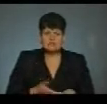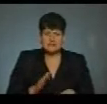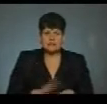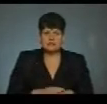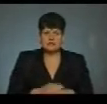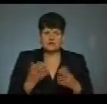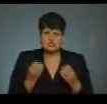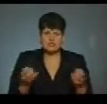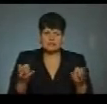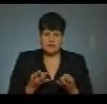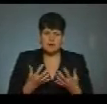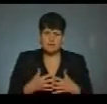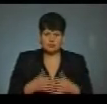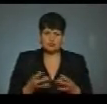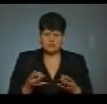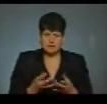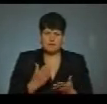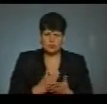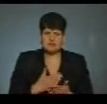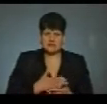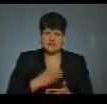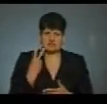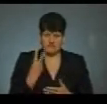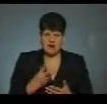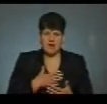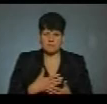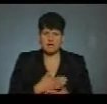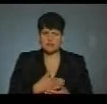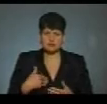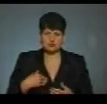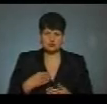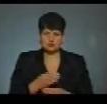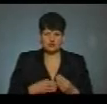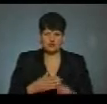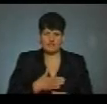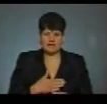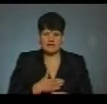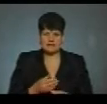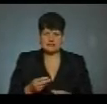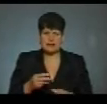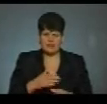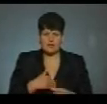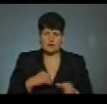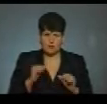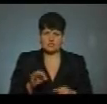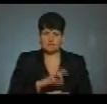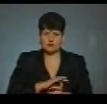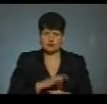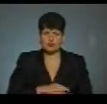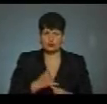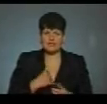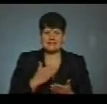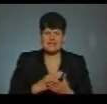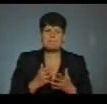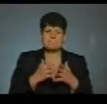то ж там ще треба звичайну апаратуру. Хоча ми маємо 2 апарати штучної вентиляції легень, 2 апарати, які можна використовувати. У нас їх